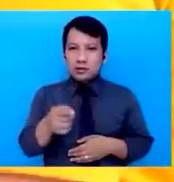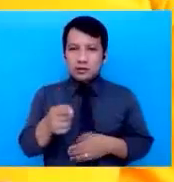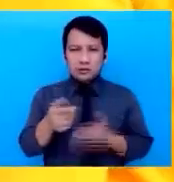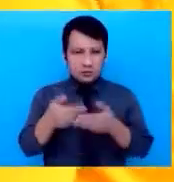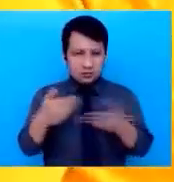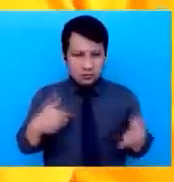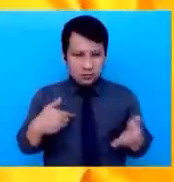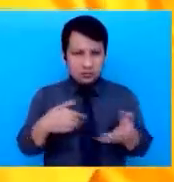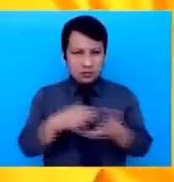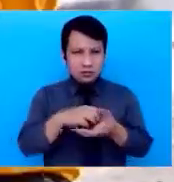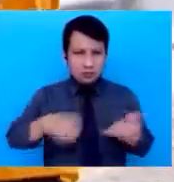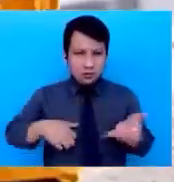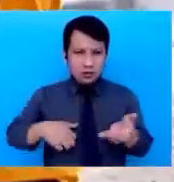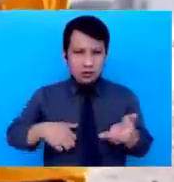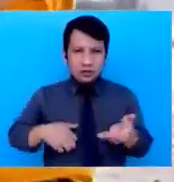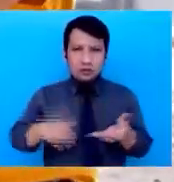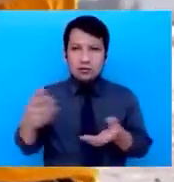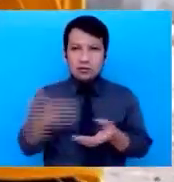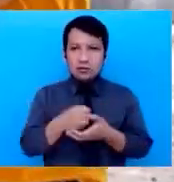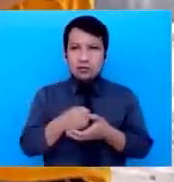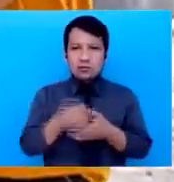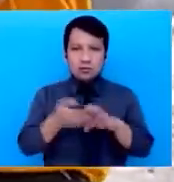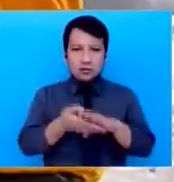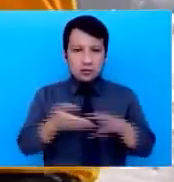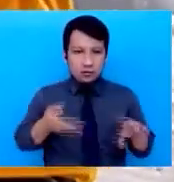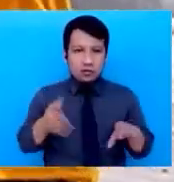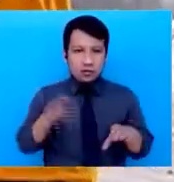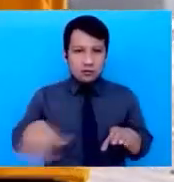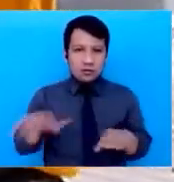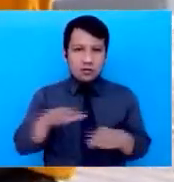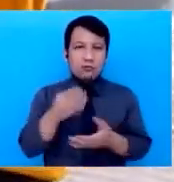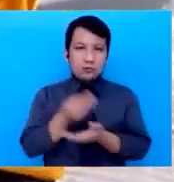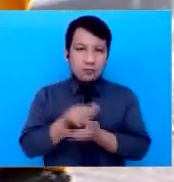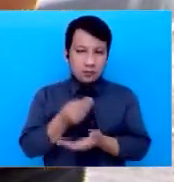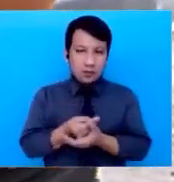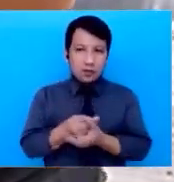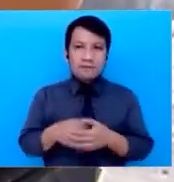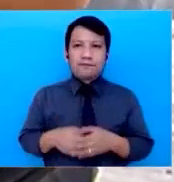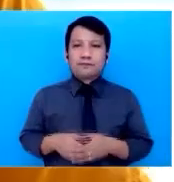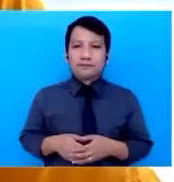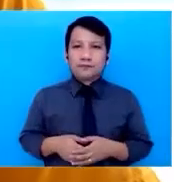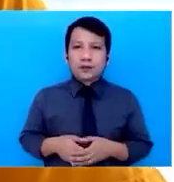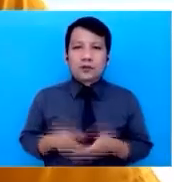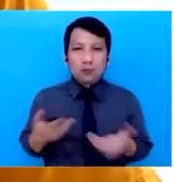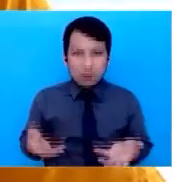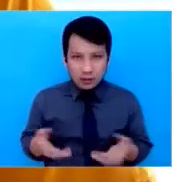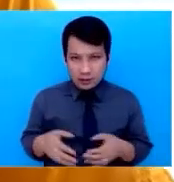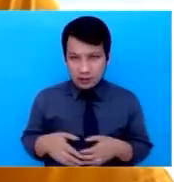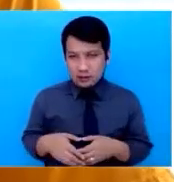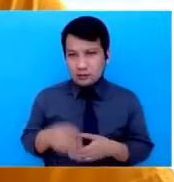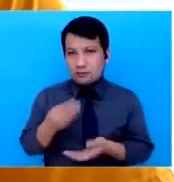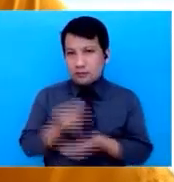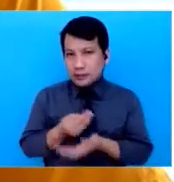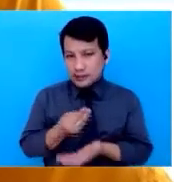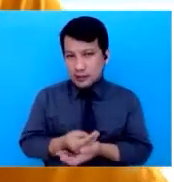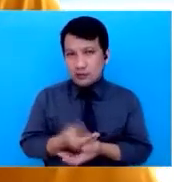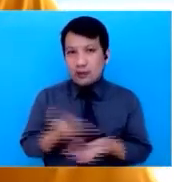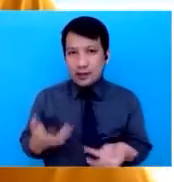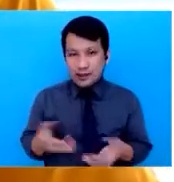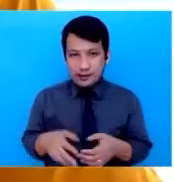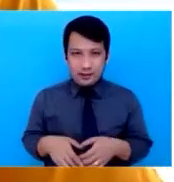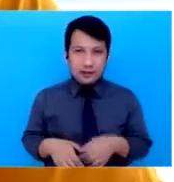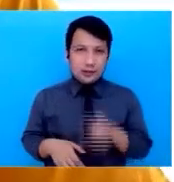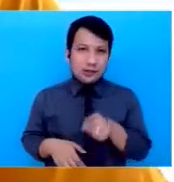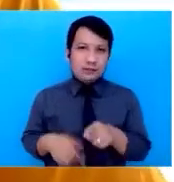masimot ng hacker ang ipon niya, winidraw na raw ni Eugenio ang pera niya. Wala na tong peran to. Tapos ang sagot